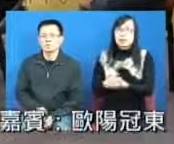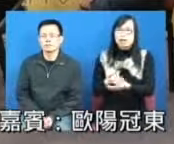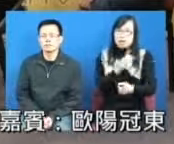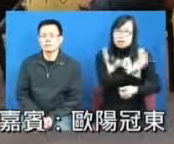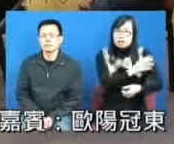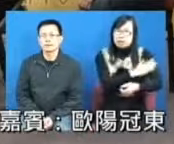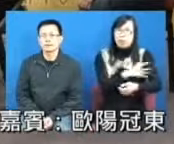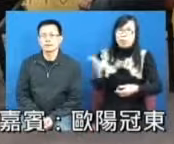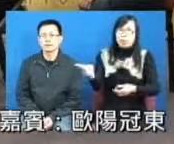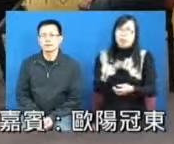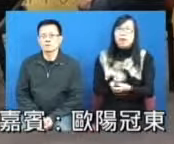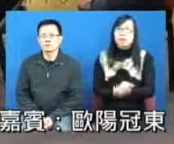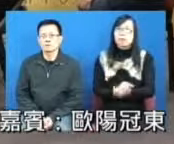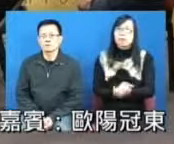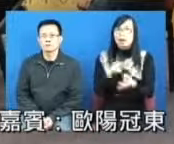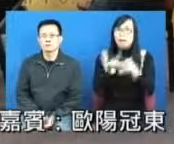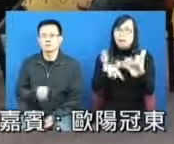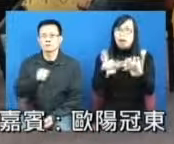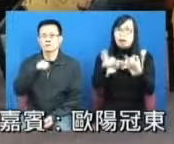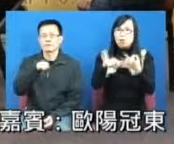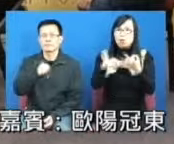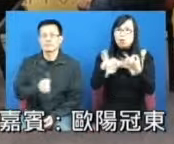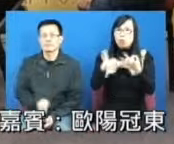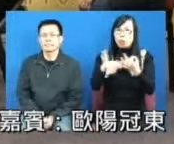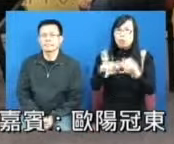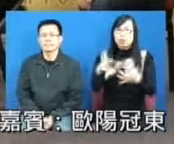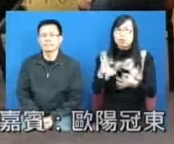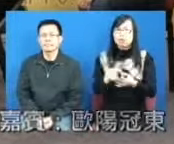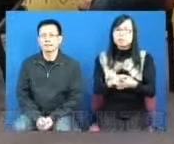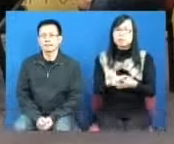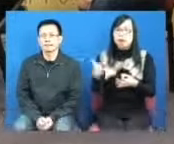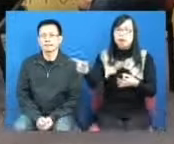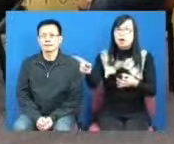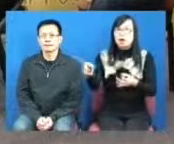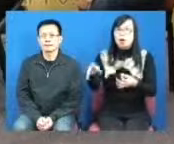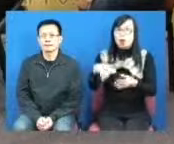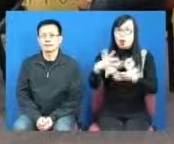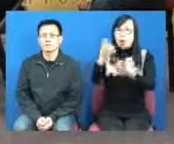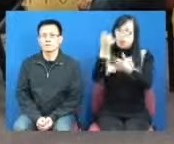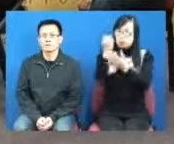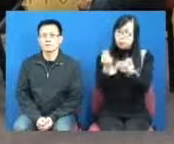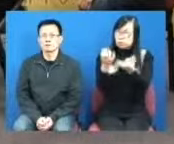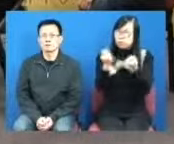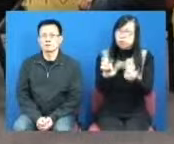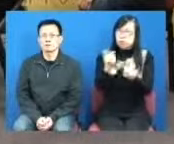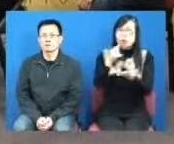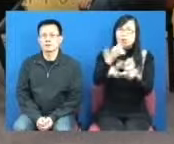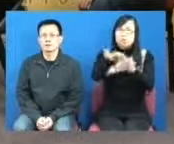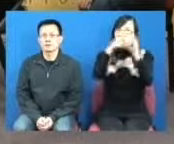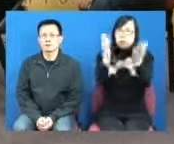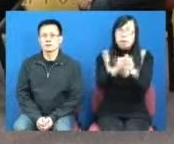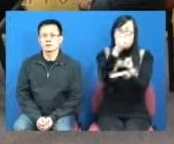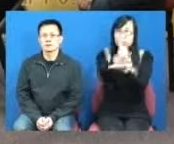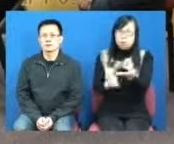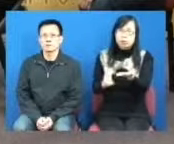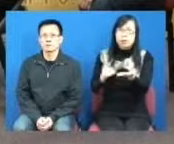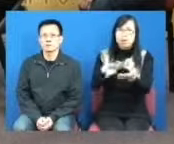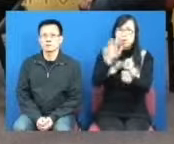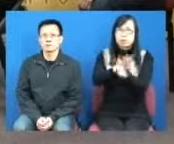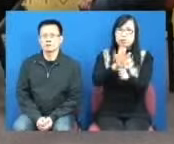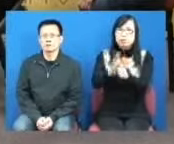邊的就有阿東歐陽冠東他就是爭取全民退休保障聯席